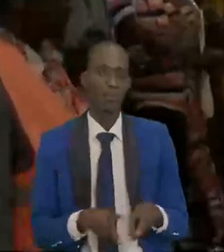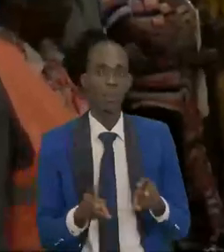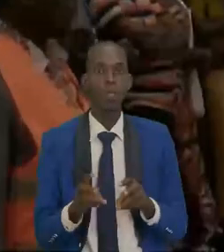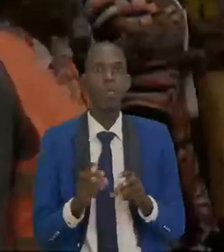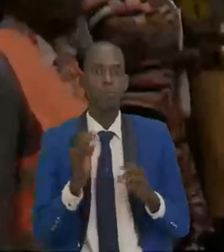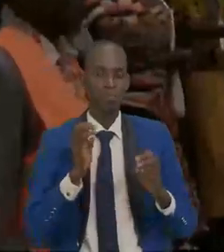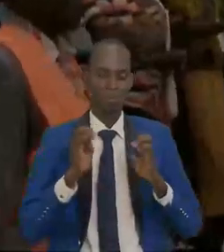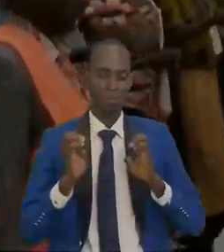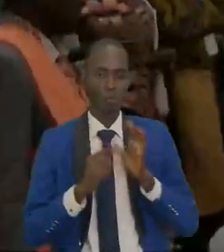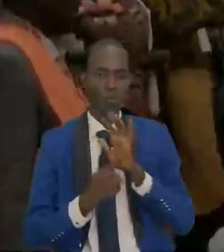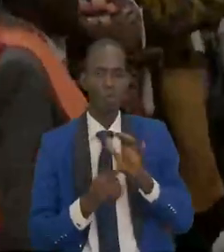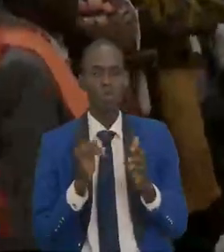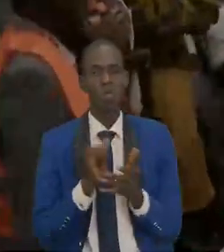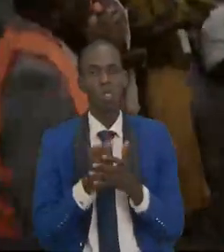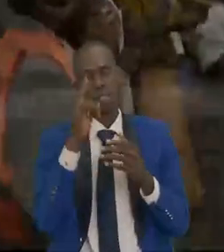exercer la foi,